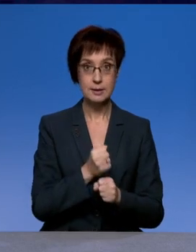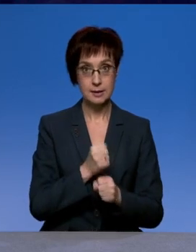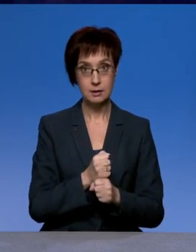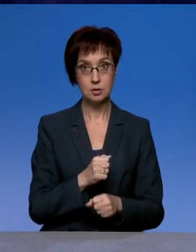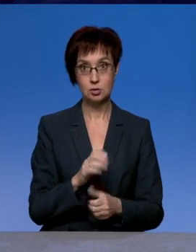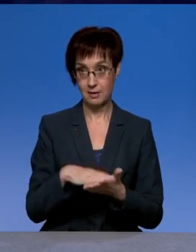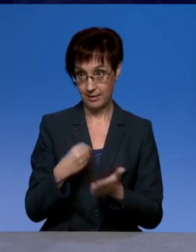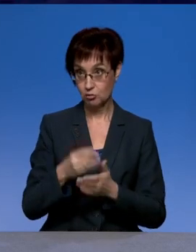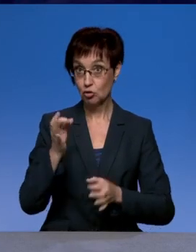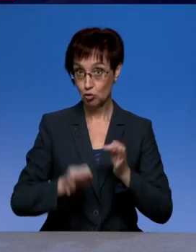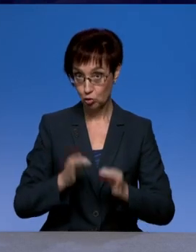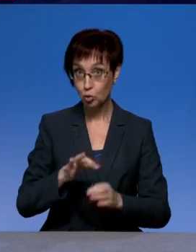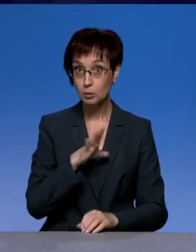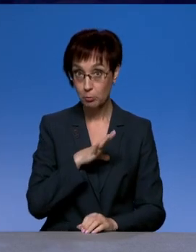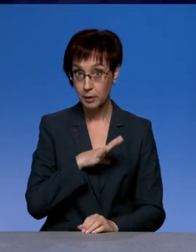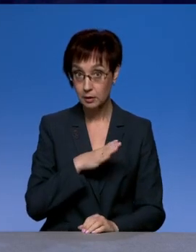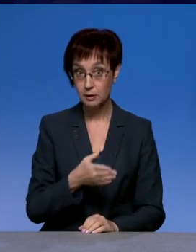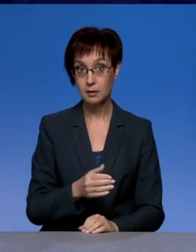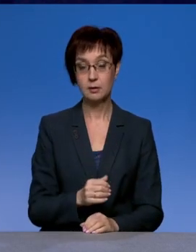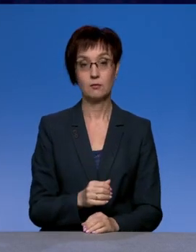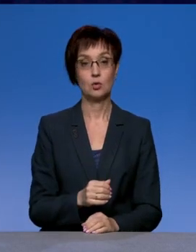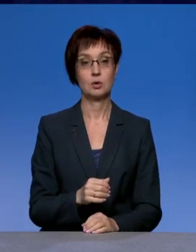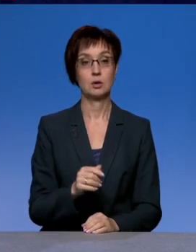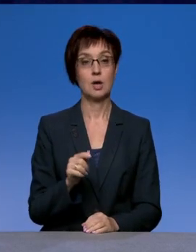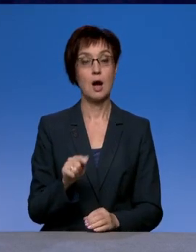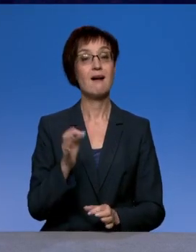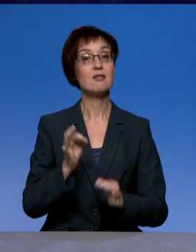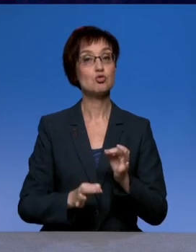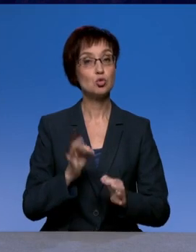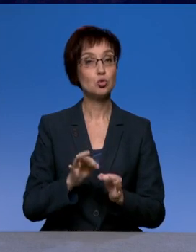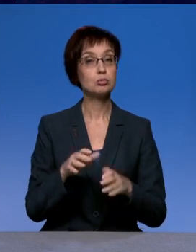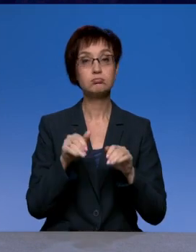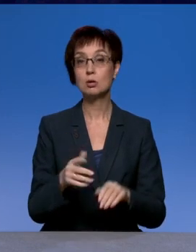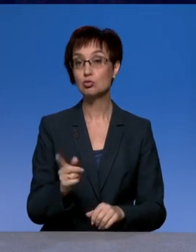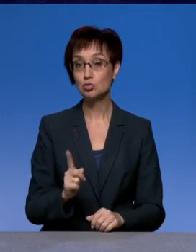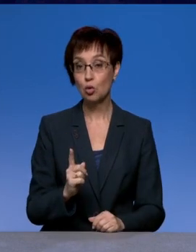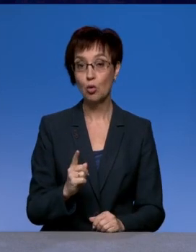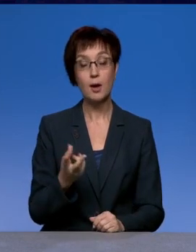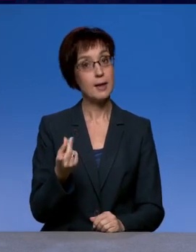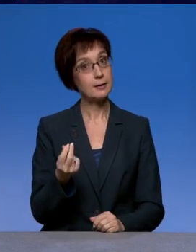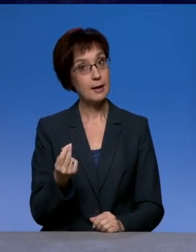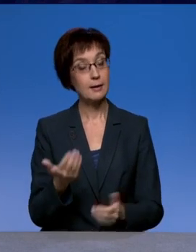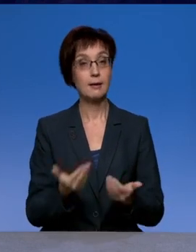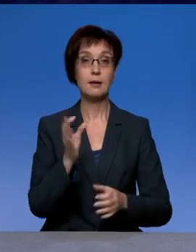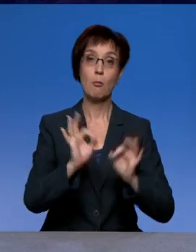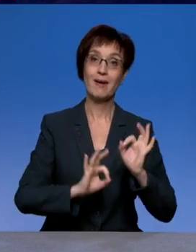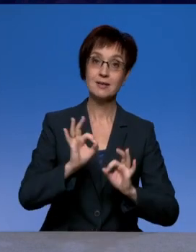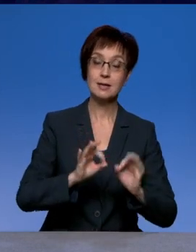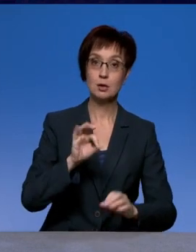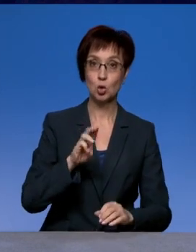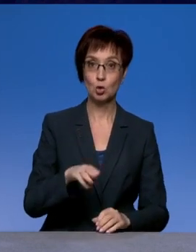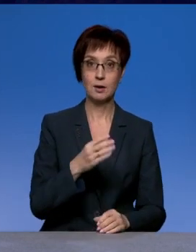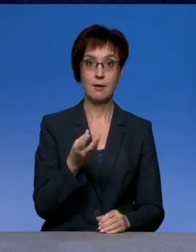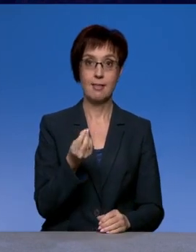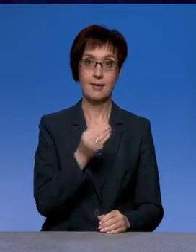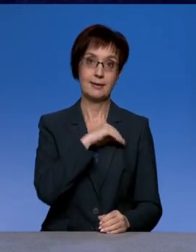Нина, то есть суд был? В денежной сумме или в процентах от дохода? Вот, к сожалению, мы не можем уже этого сказать. Вот, допустим, было судебное